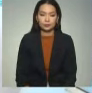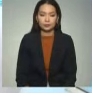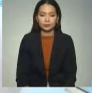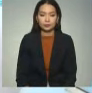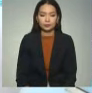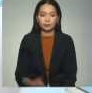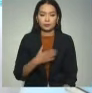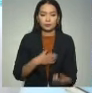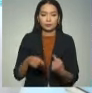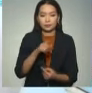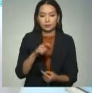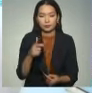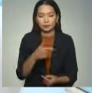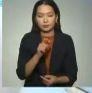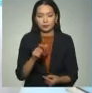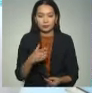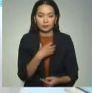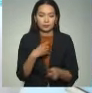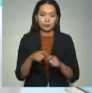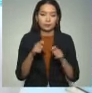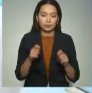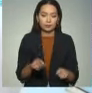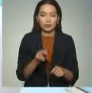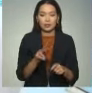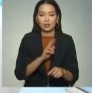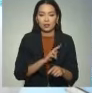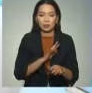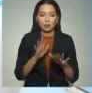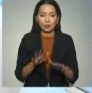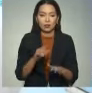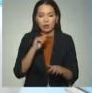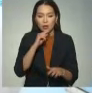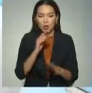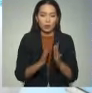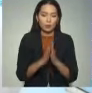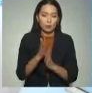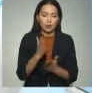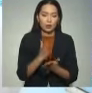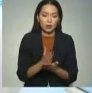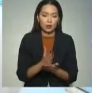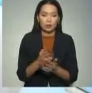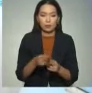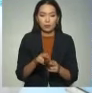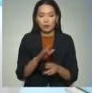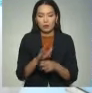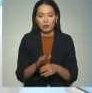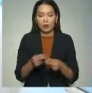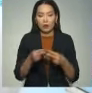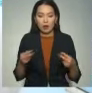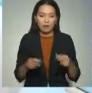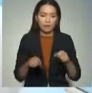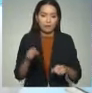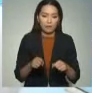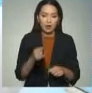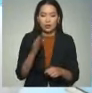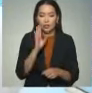Женское предпринимательство играет важнейшую роль в создании рабочих мест и обеспечении экономического роста. Мы твердо уверены, что создание равных возможностей для